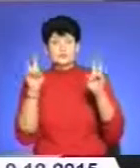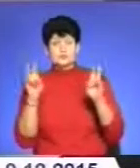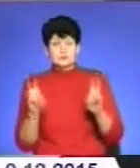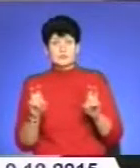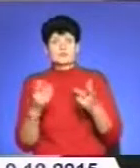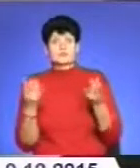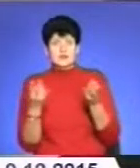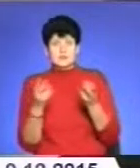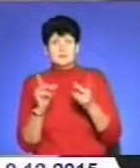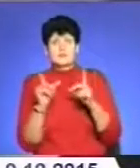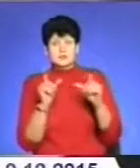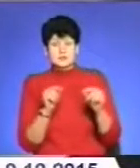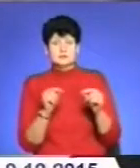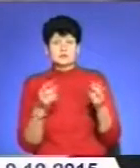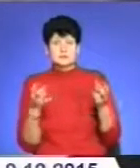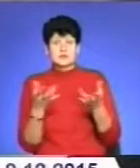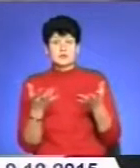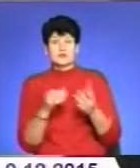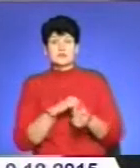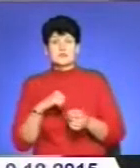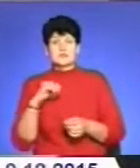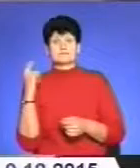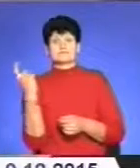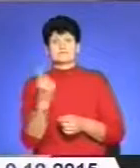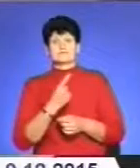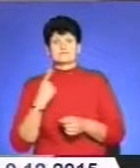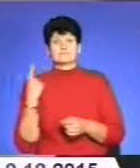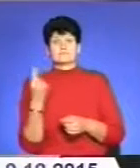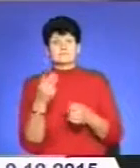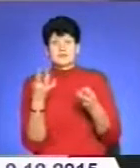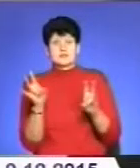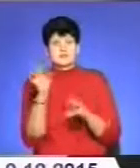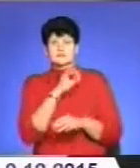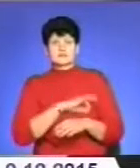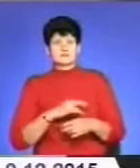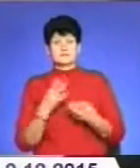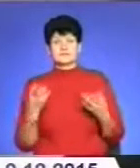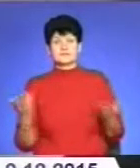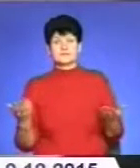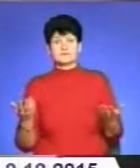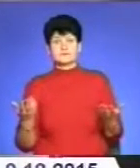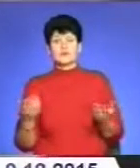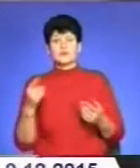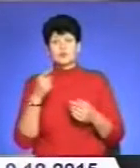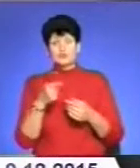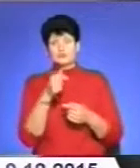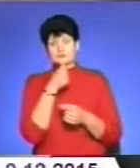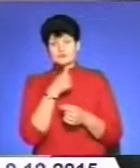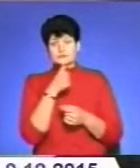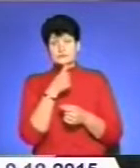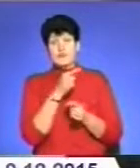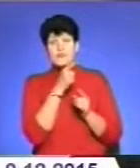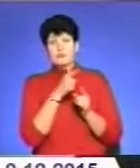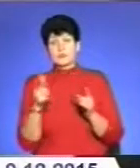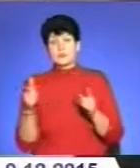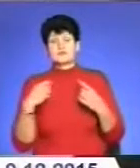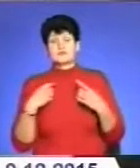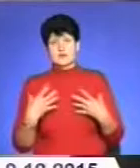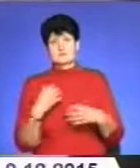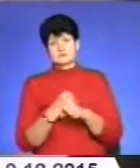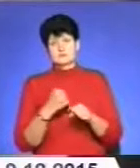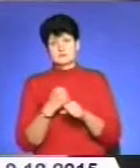возити, на це потрібно йти. Якщо він доїздити сам, цілу ніч не буде нікого, звичайно, це не буде в цьому потреби. Тому в тестовому режимі в період свят ці тролейбуси